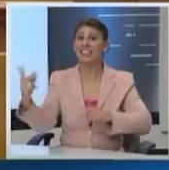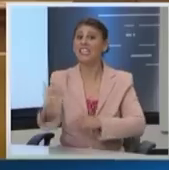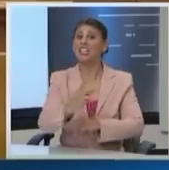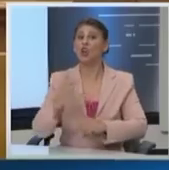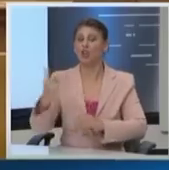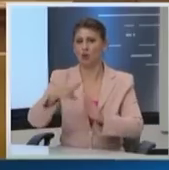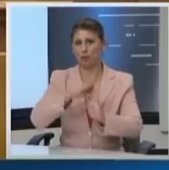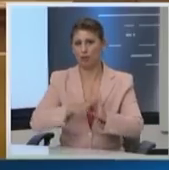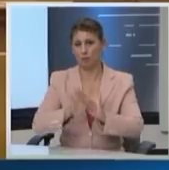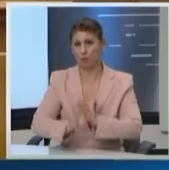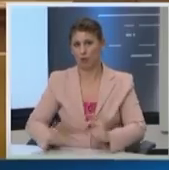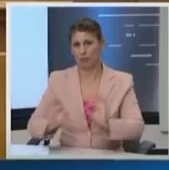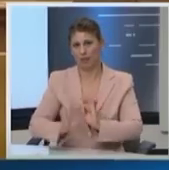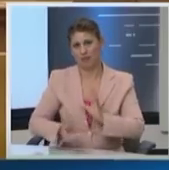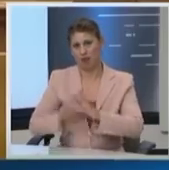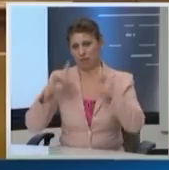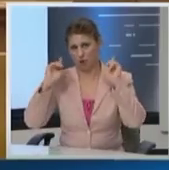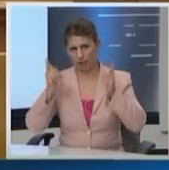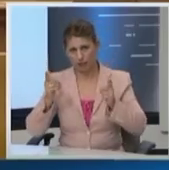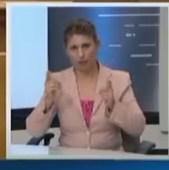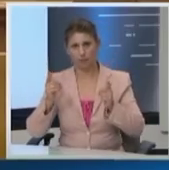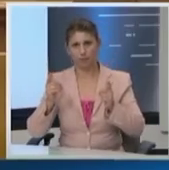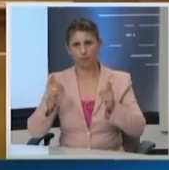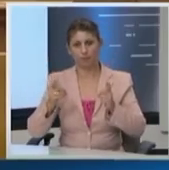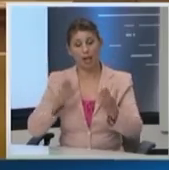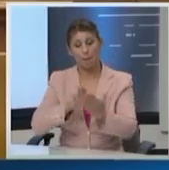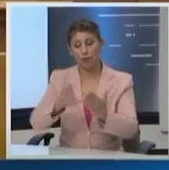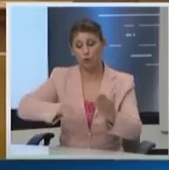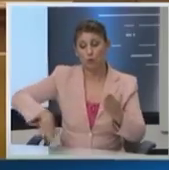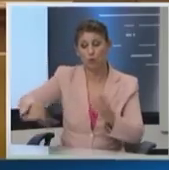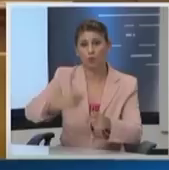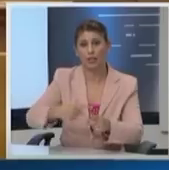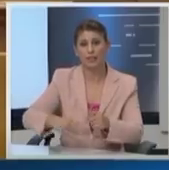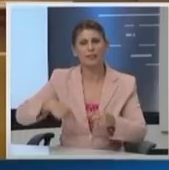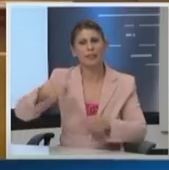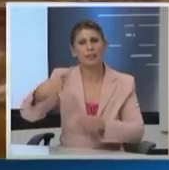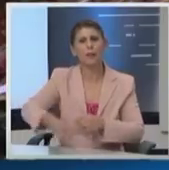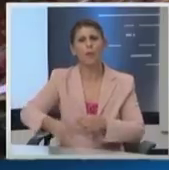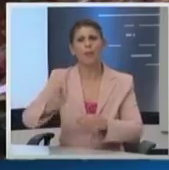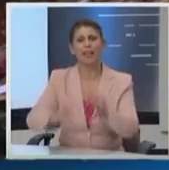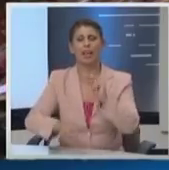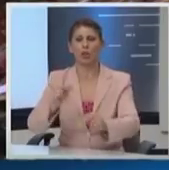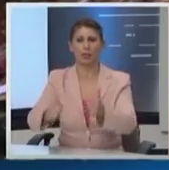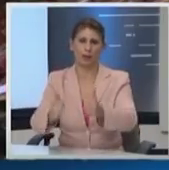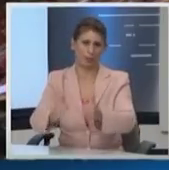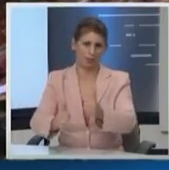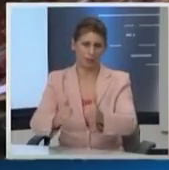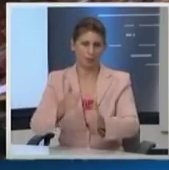πρόγραμμα το οποίο ετοιμάζει η Νέα Δημοκρατία προς τον ελληνικό λαό για την επόμενη εκλογική